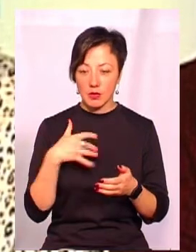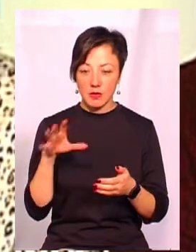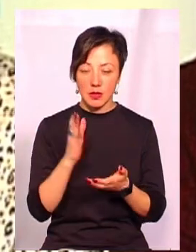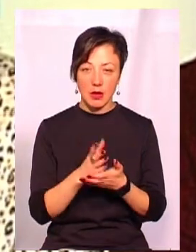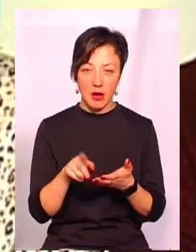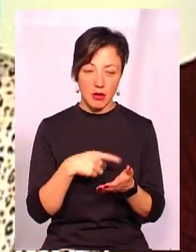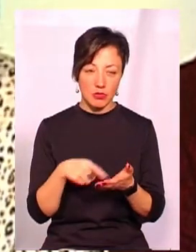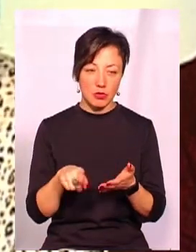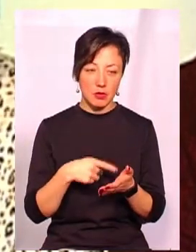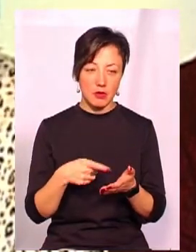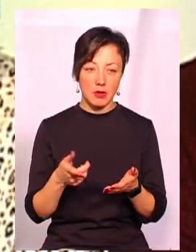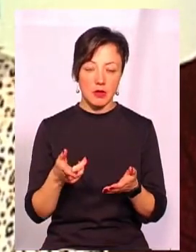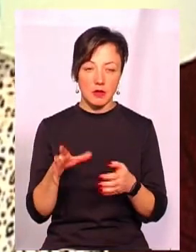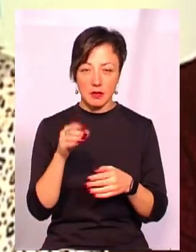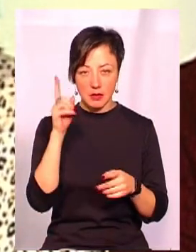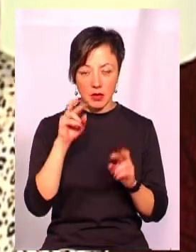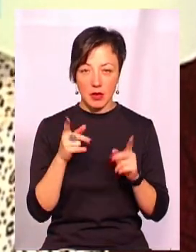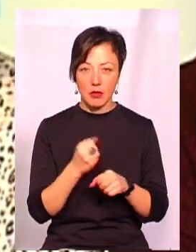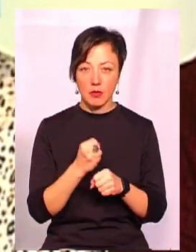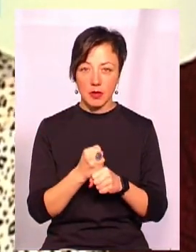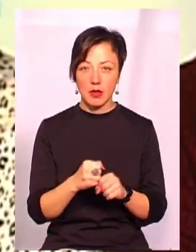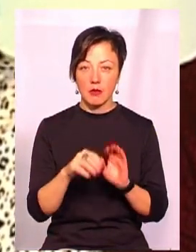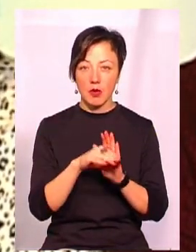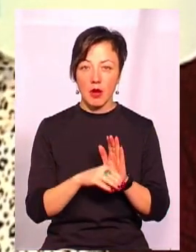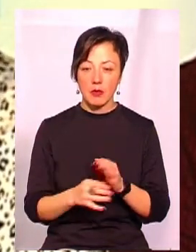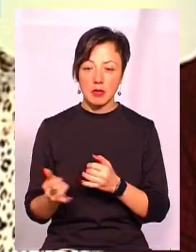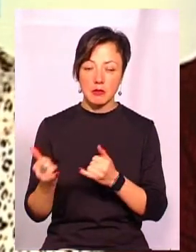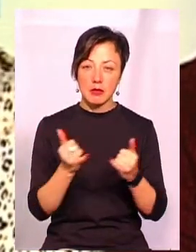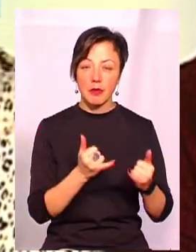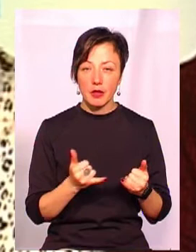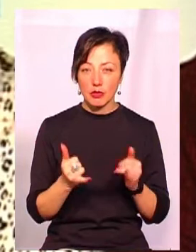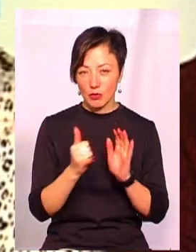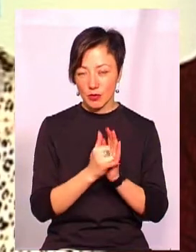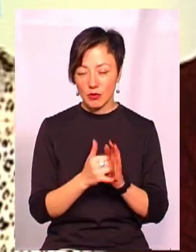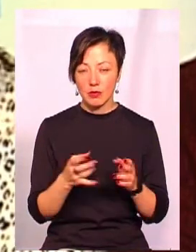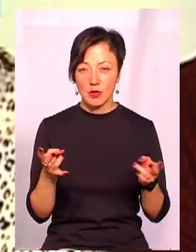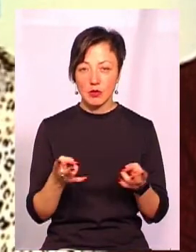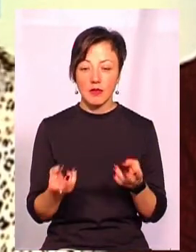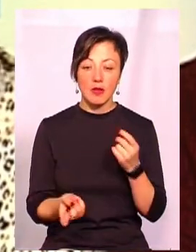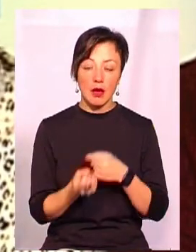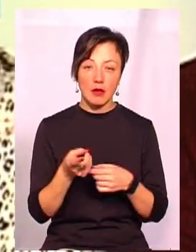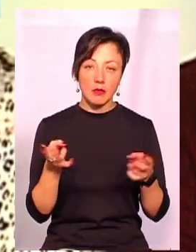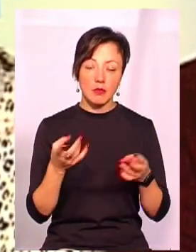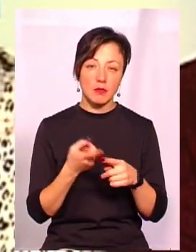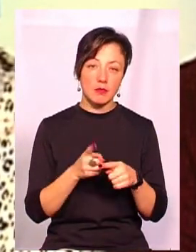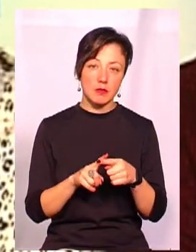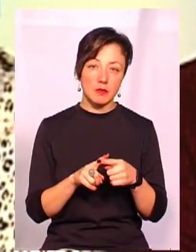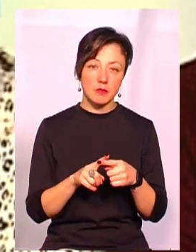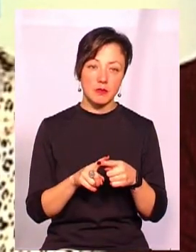і всі підприємці знають, як це все робити, і програмне забезпечення. Так. Якщо буде виникати якась потреба